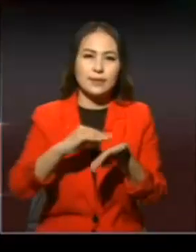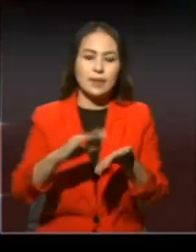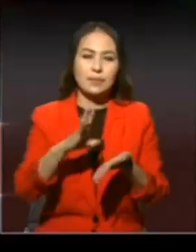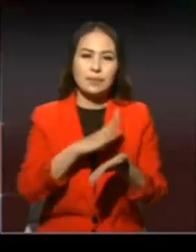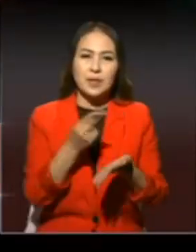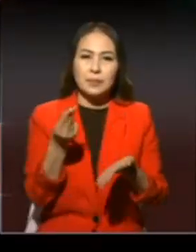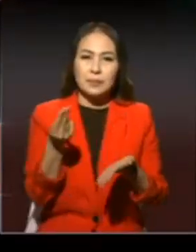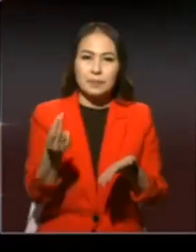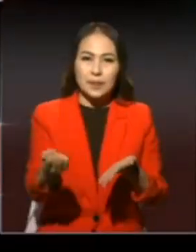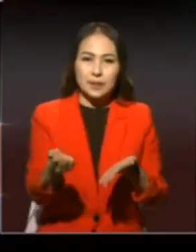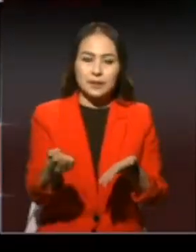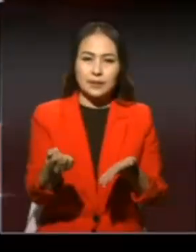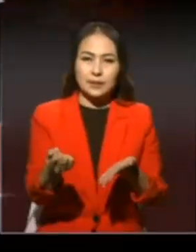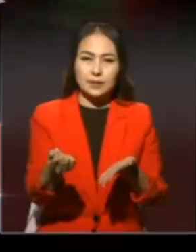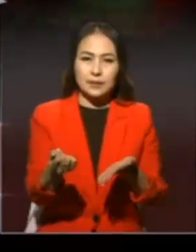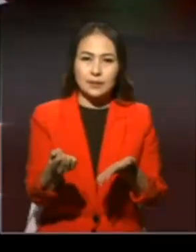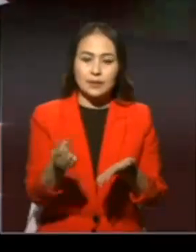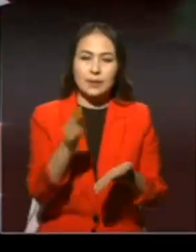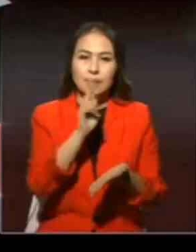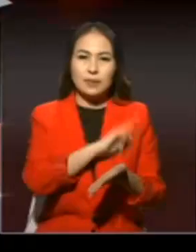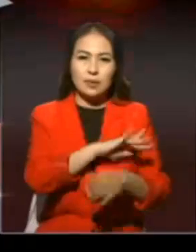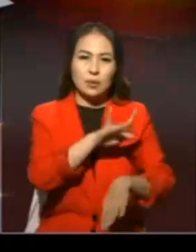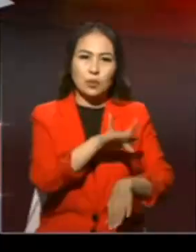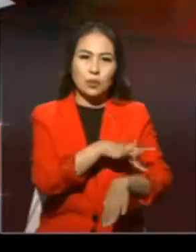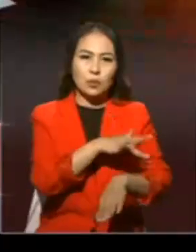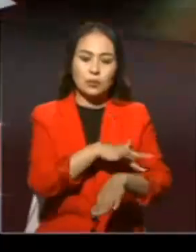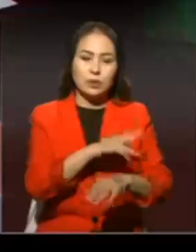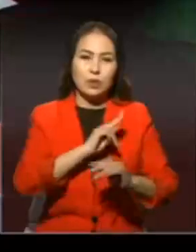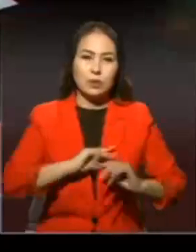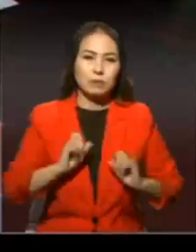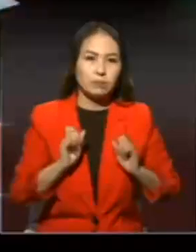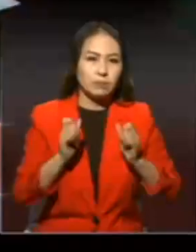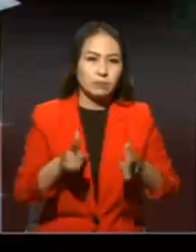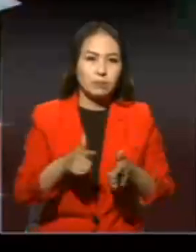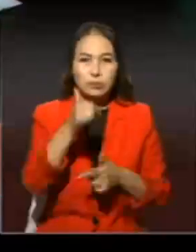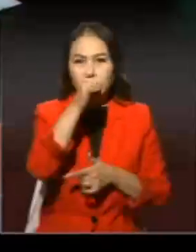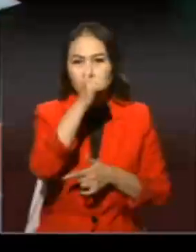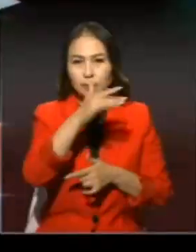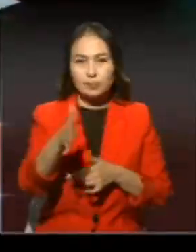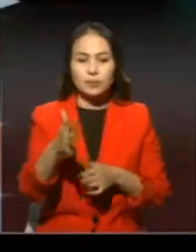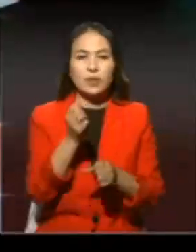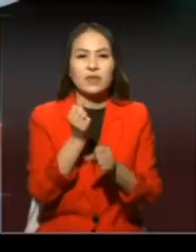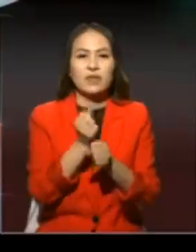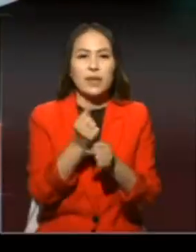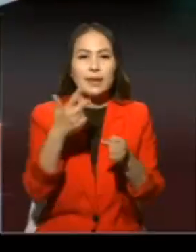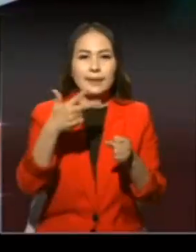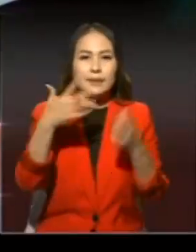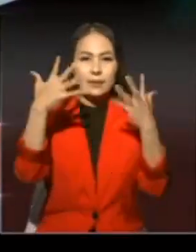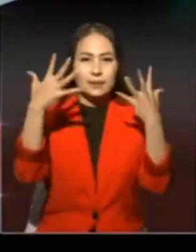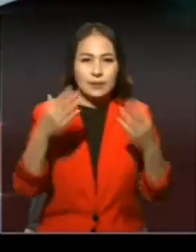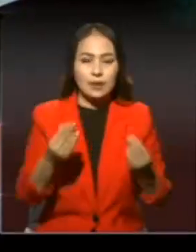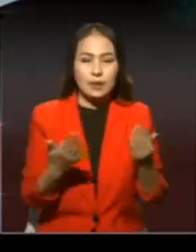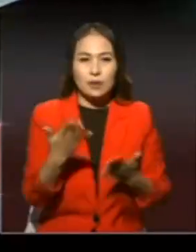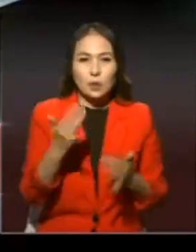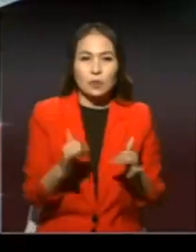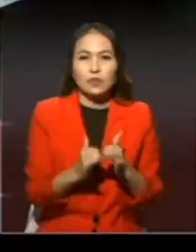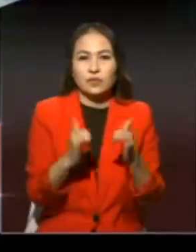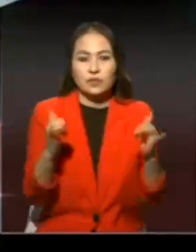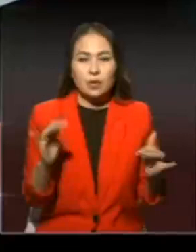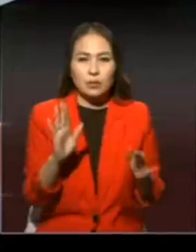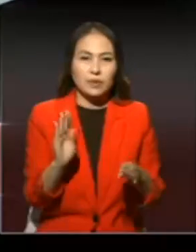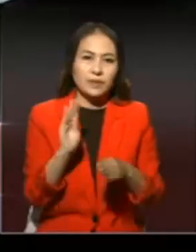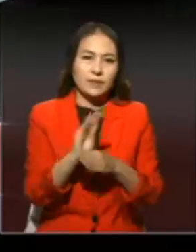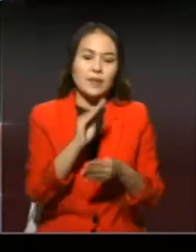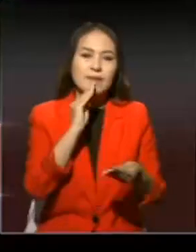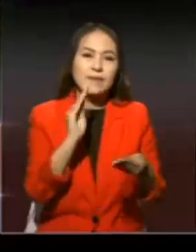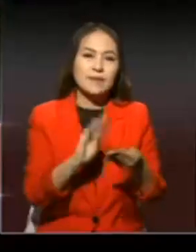ақы төленетін қызметтерге орналаса алынбайды деген. Иә, ал осылай 30 күнге созылатын болып жатса, бұл талапты сол